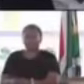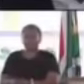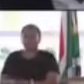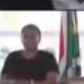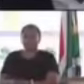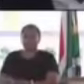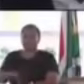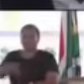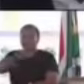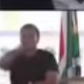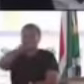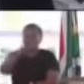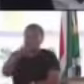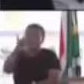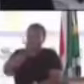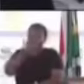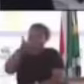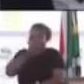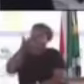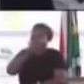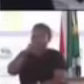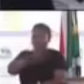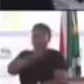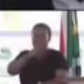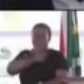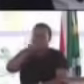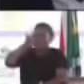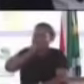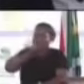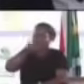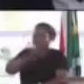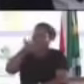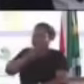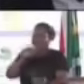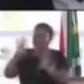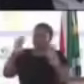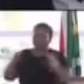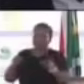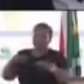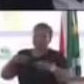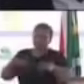ngiyathanda uma sihleka ngoba ukuhleka kuyalixosha usizi